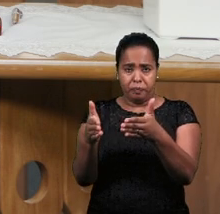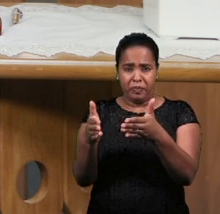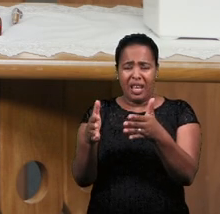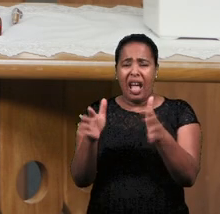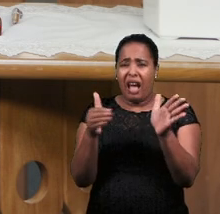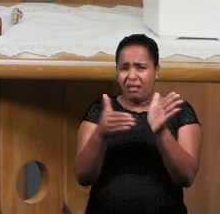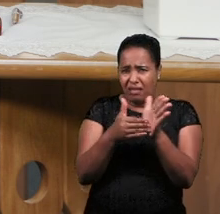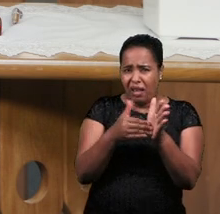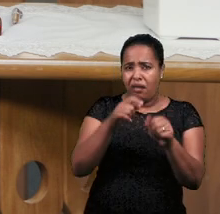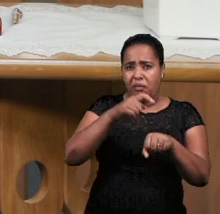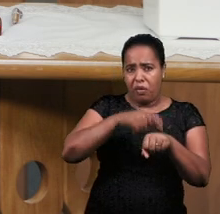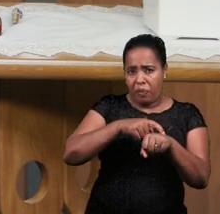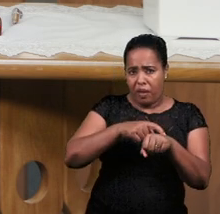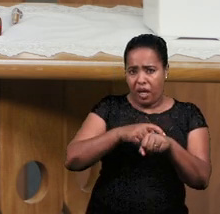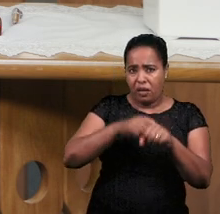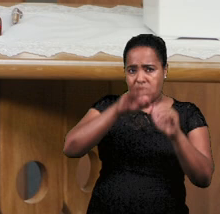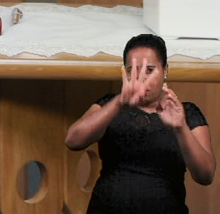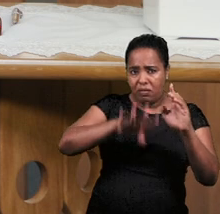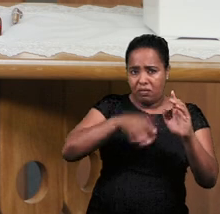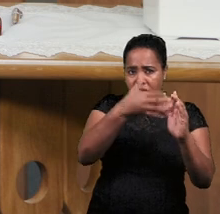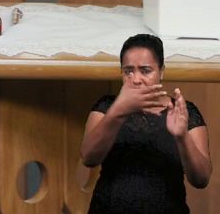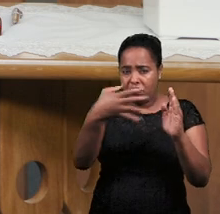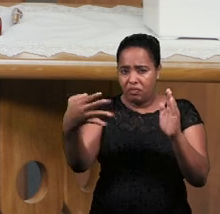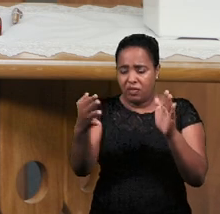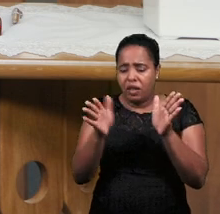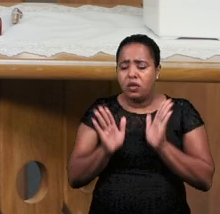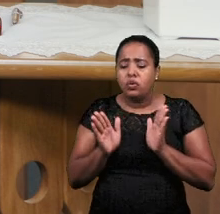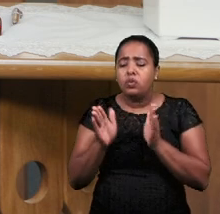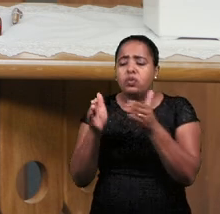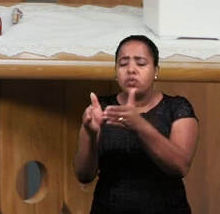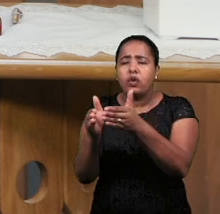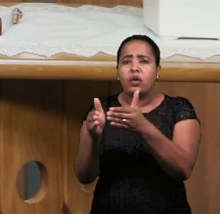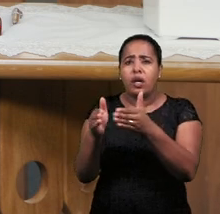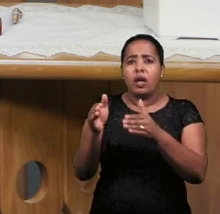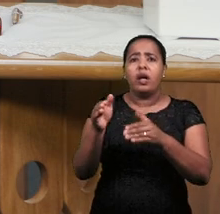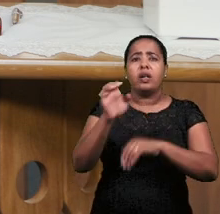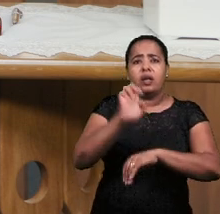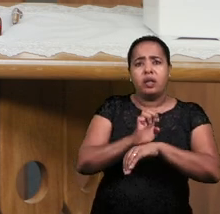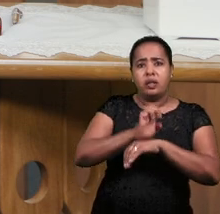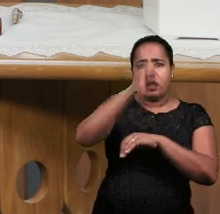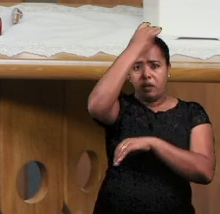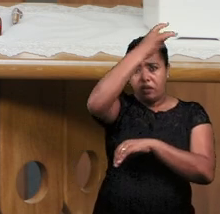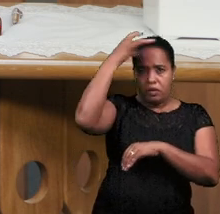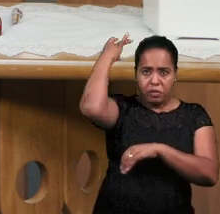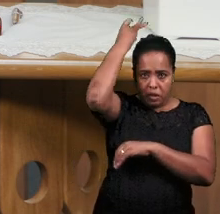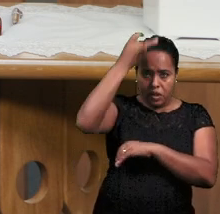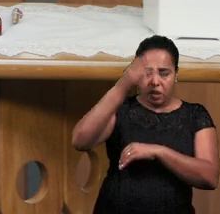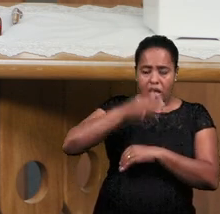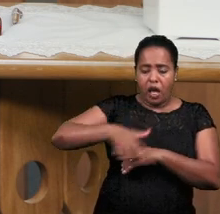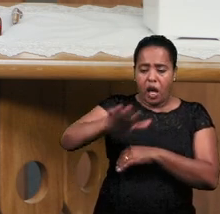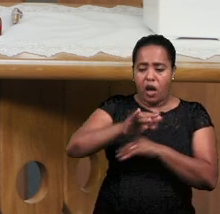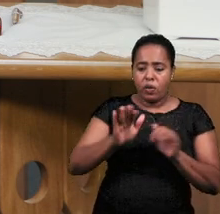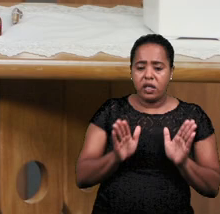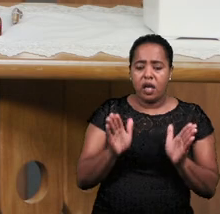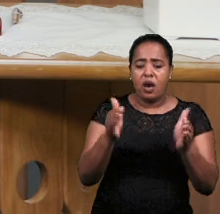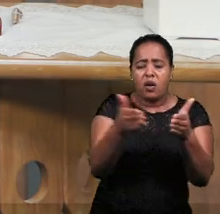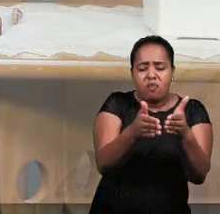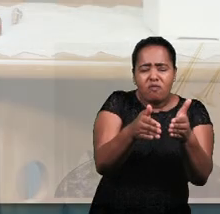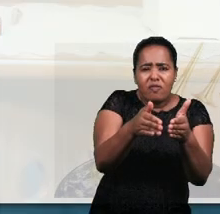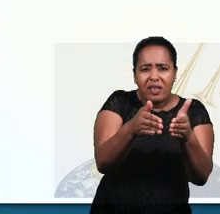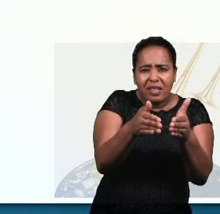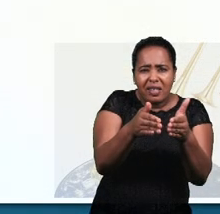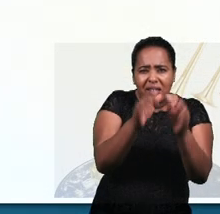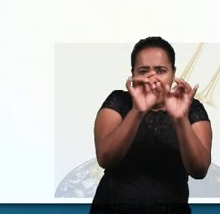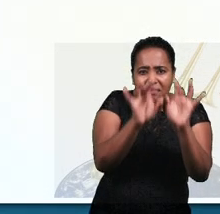l'instant, cette action, elle est restricte à l'État du Espírito Santo et quelques régions spécifiques à l'État de